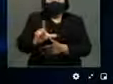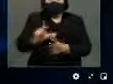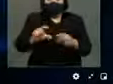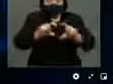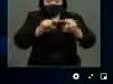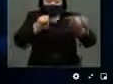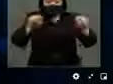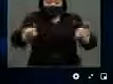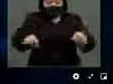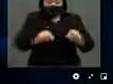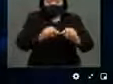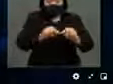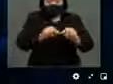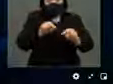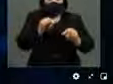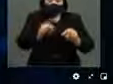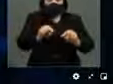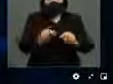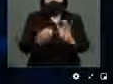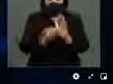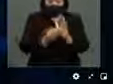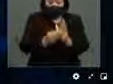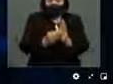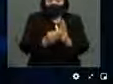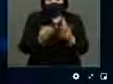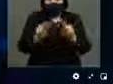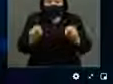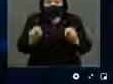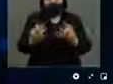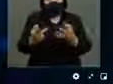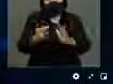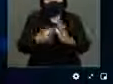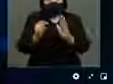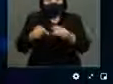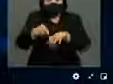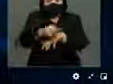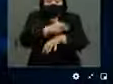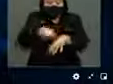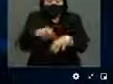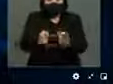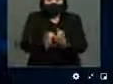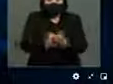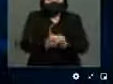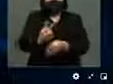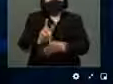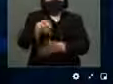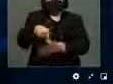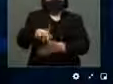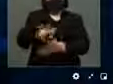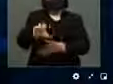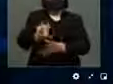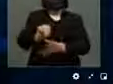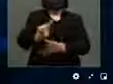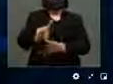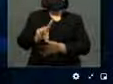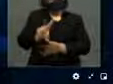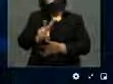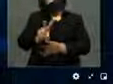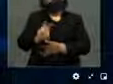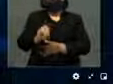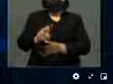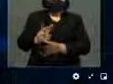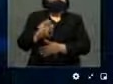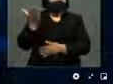างนี้กรุงเทพและปริมณฑลรวมแล้ววันนี้ยอดขึ้นมาอยู่ที่ 2,362 เมื่อวานนี้ 1,700